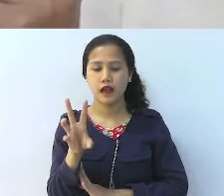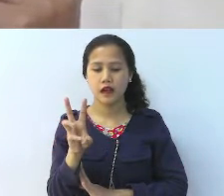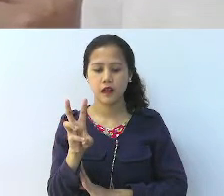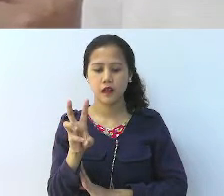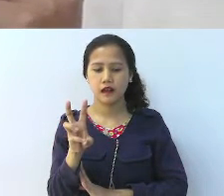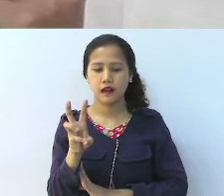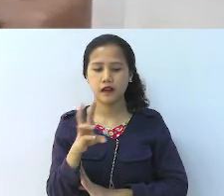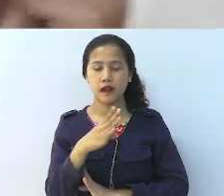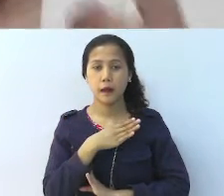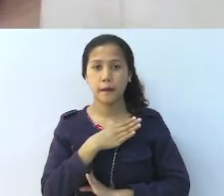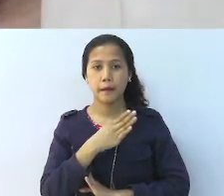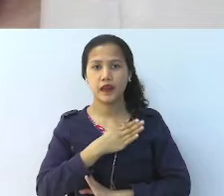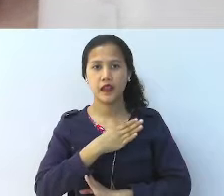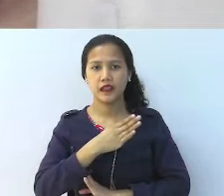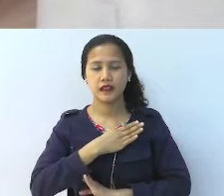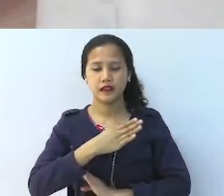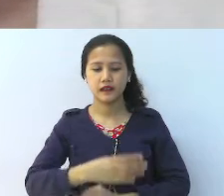Yan.